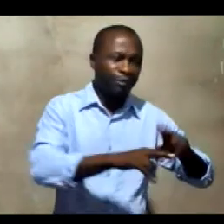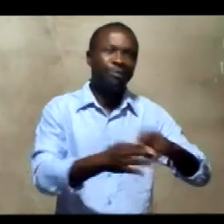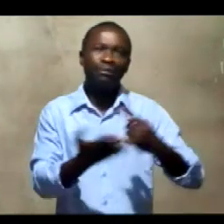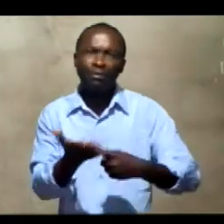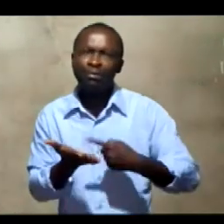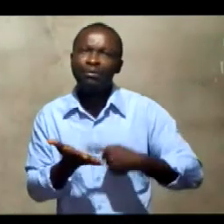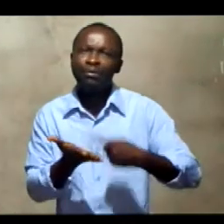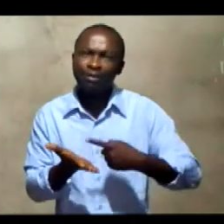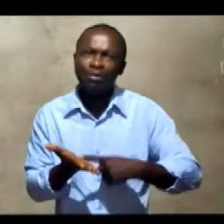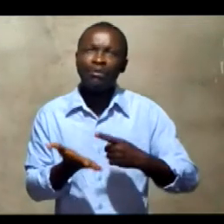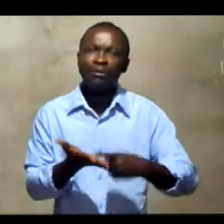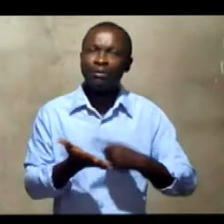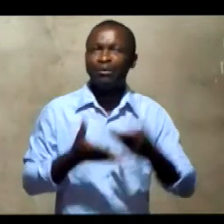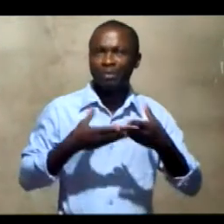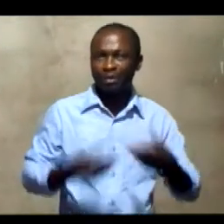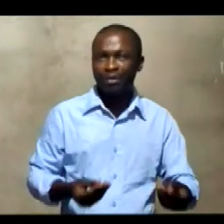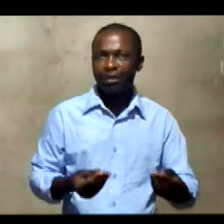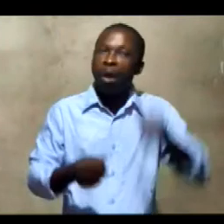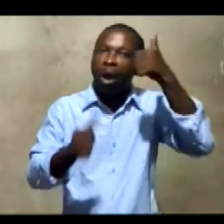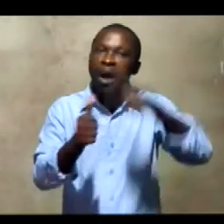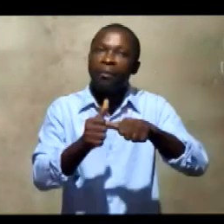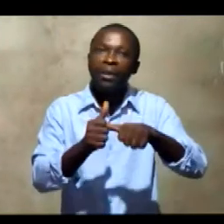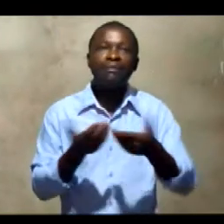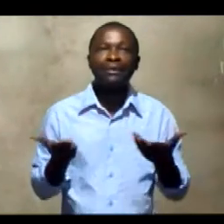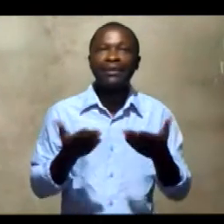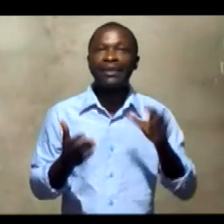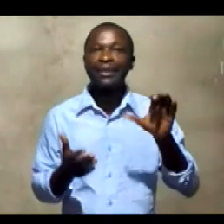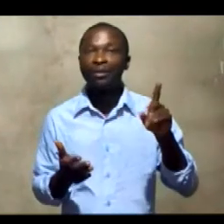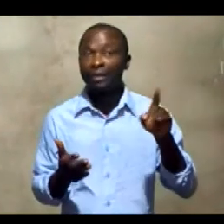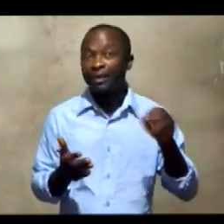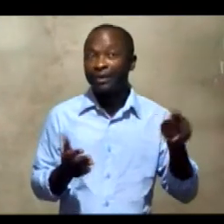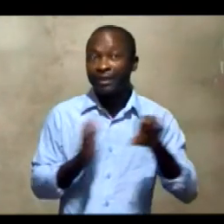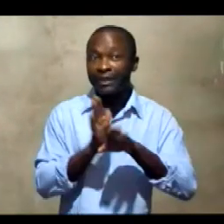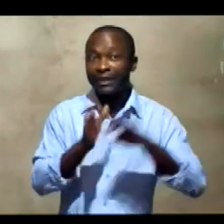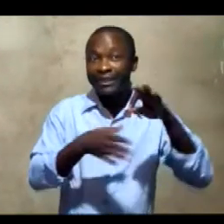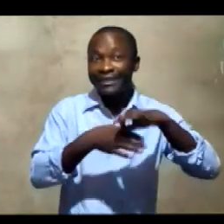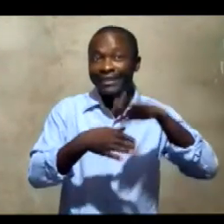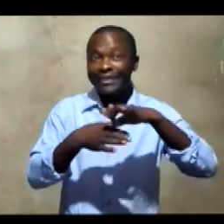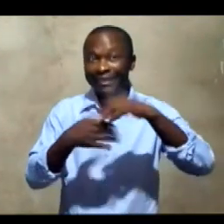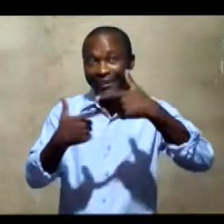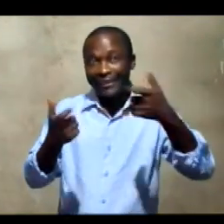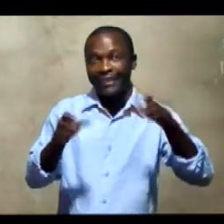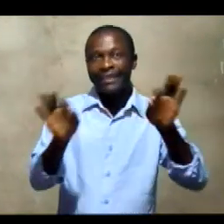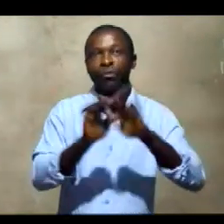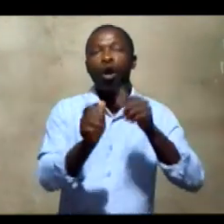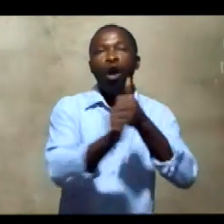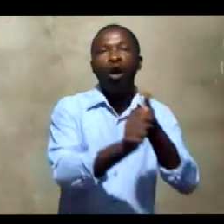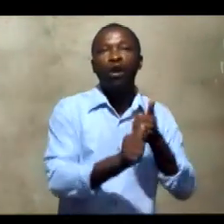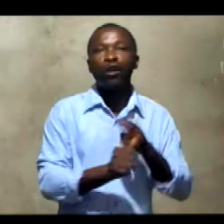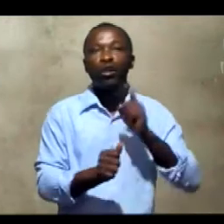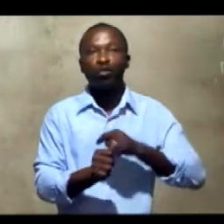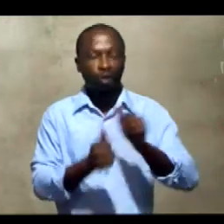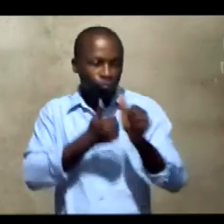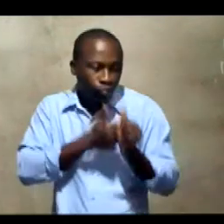séance de travail, il a été donné lecture de quelques dispositions du code électoral qui édifieront davantage les uns et les autres sur ces élections en